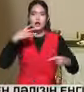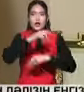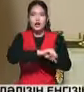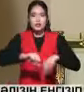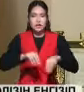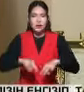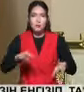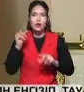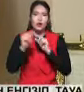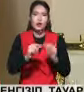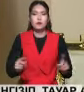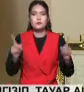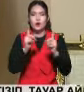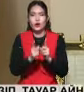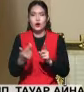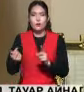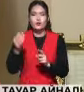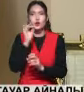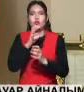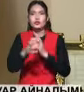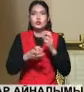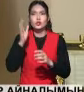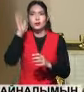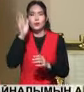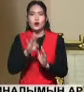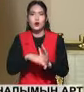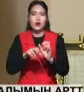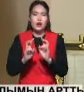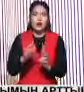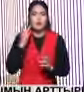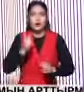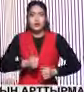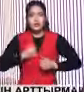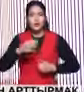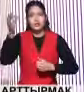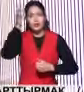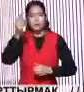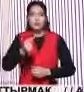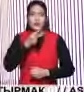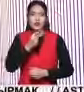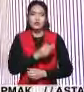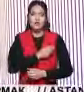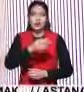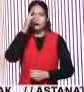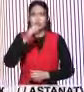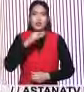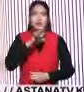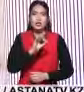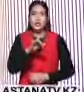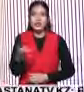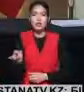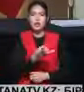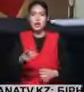министрлерінің кездесуінде мен оның дүние жүзіндегі бейбітшілік пен қауіпсіздікке қосқан үлесі айқын екенін айттым. Біз оның Қазақстан мен Иран арасындағы екі